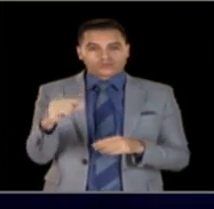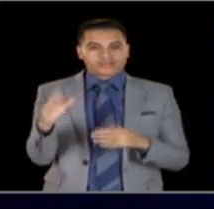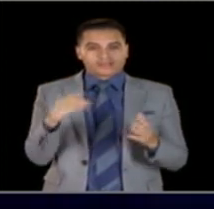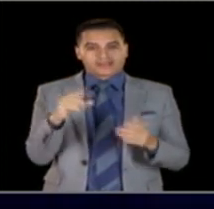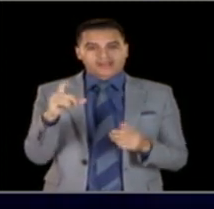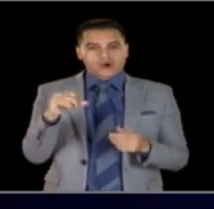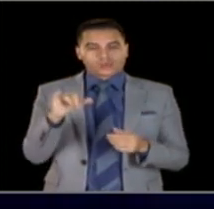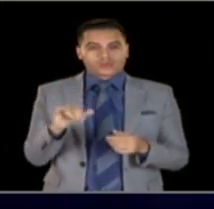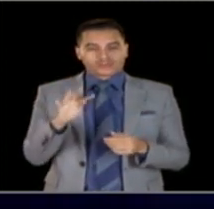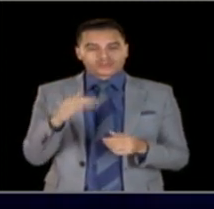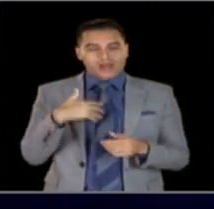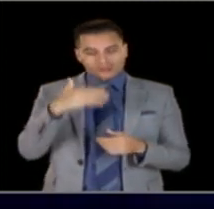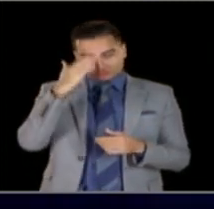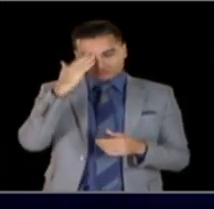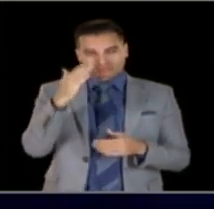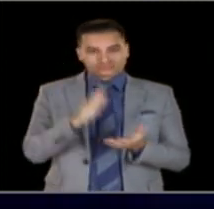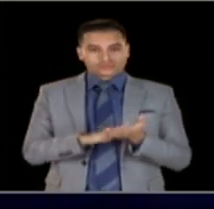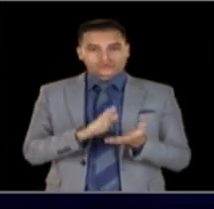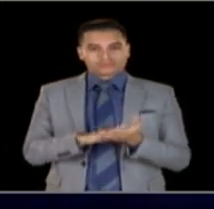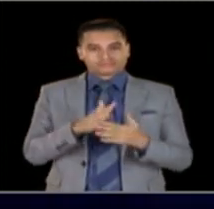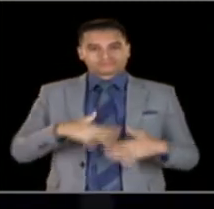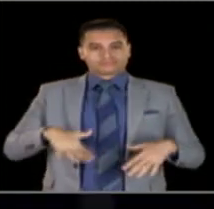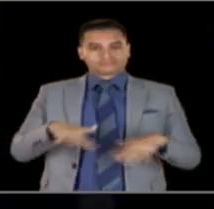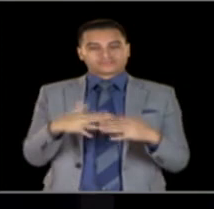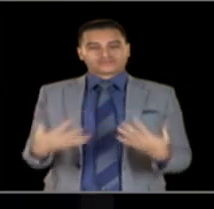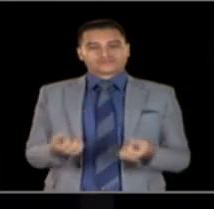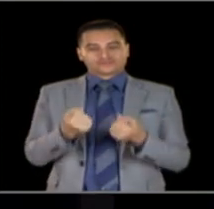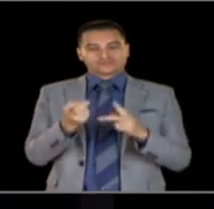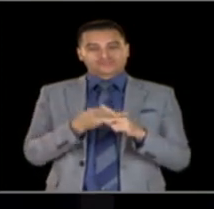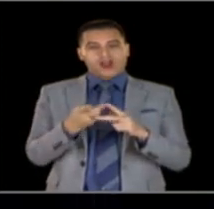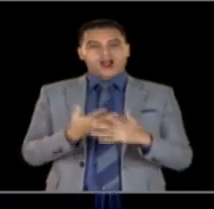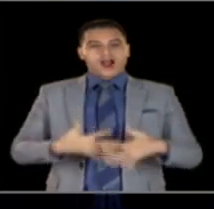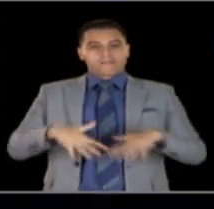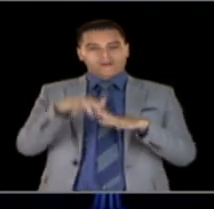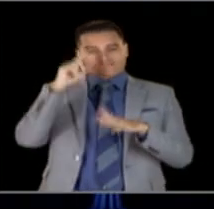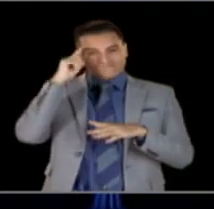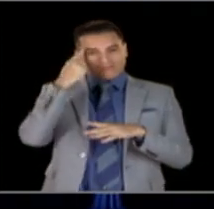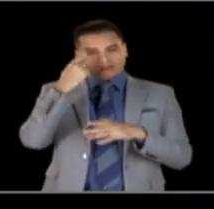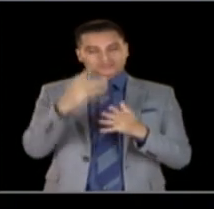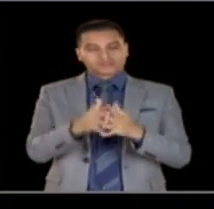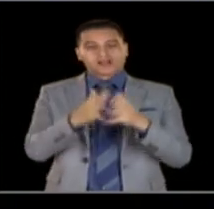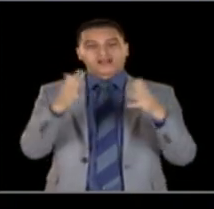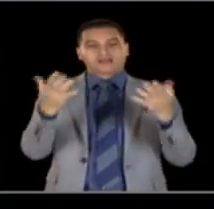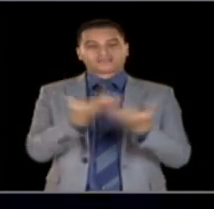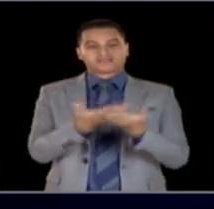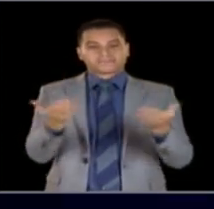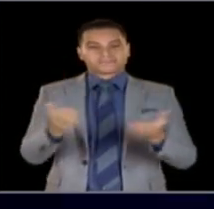انتهز الفرصة وحيي شعب فلسطين العظيم.